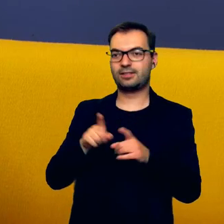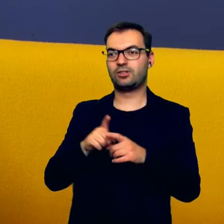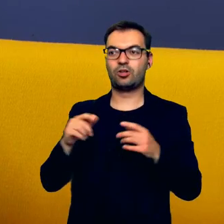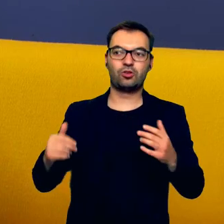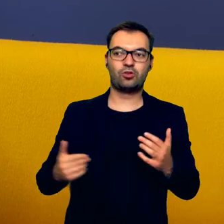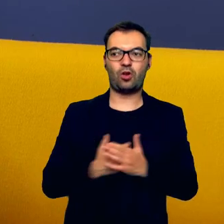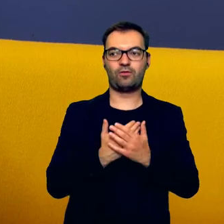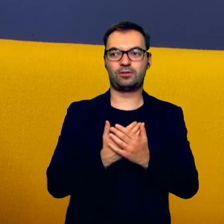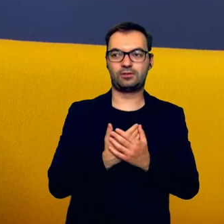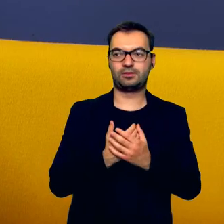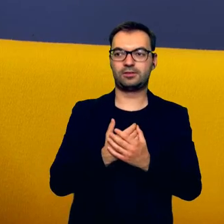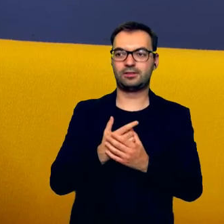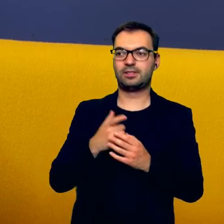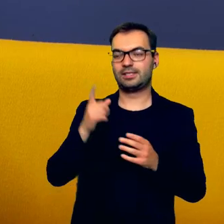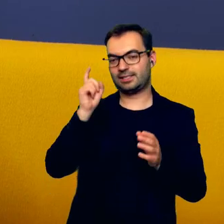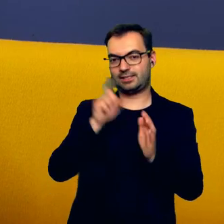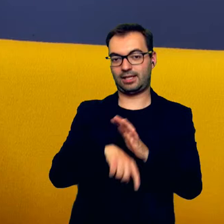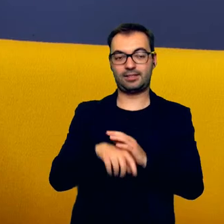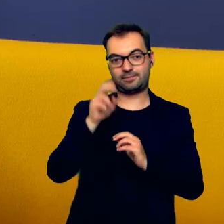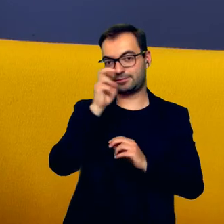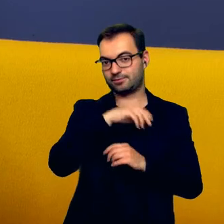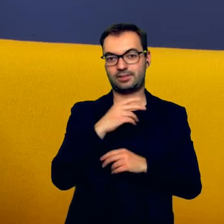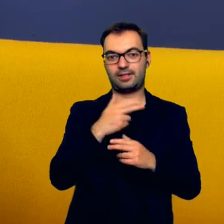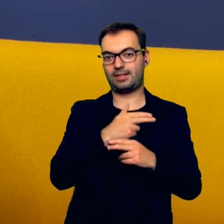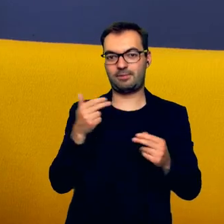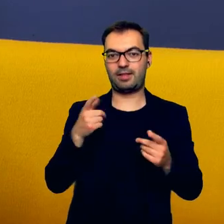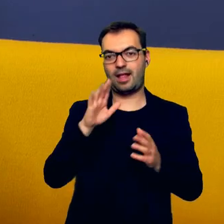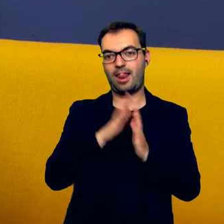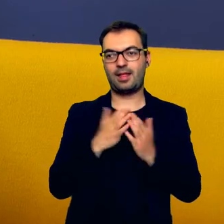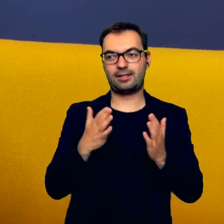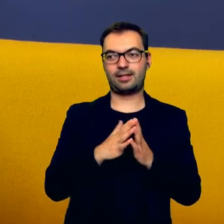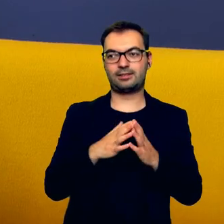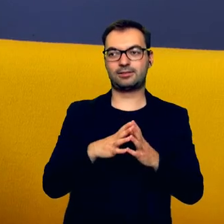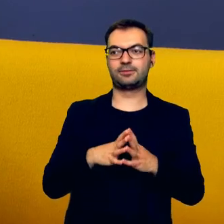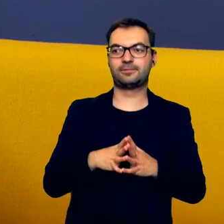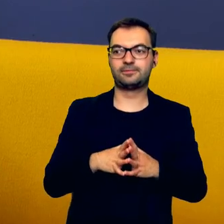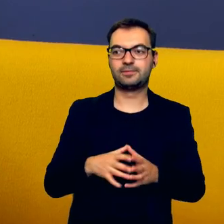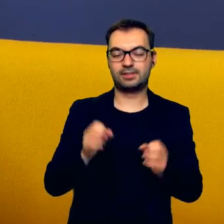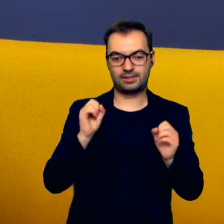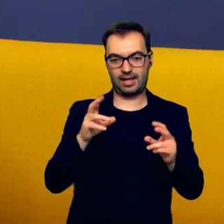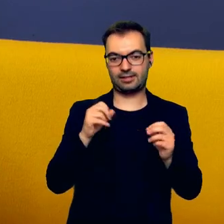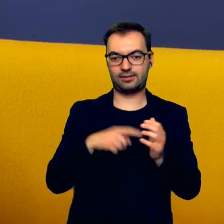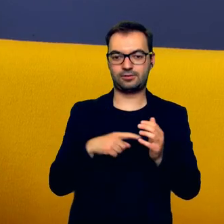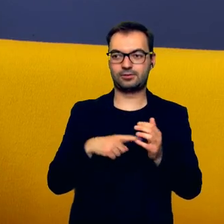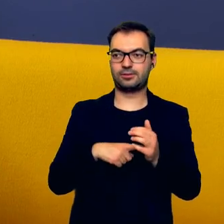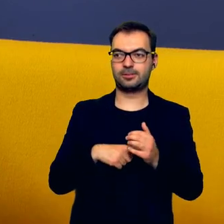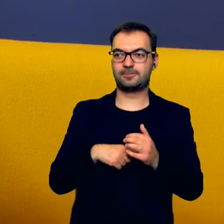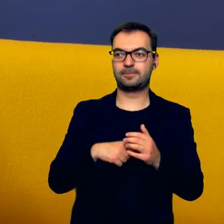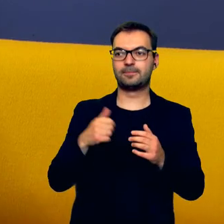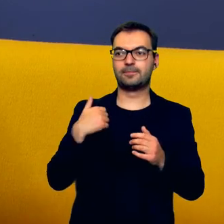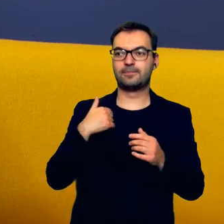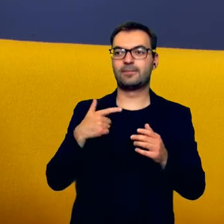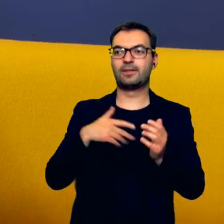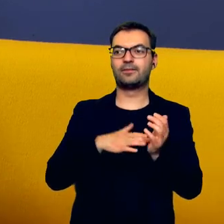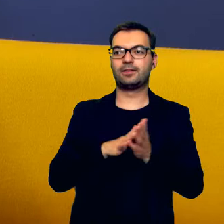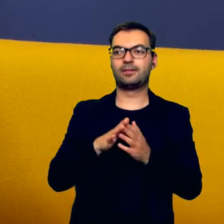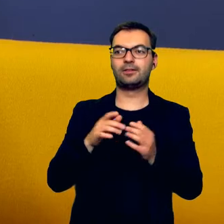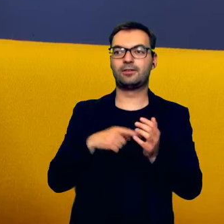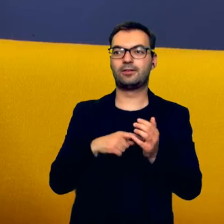to nowum. No też wydaje mi się właśnie zdrada bardzo ciekawą materią, taką literacką, która otwiera wiele drzwi. Tak, tutaj przede wszystkim był punkt